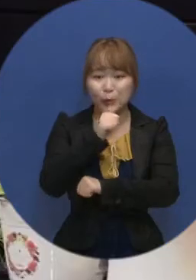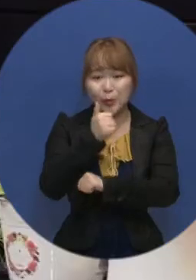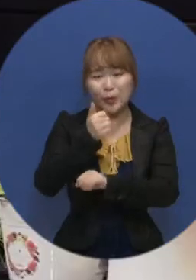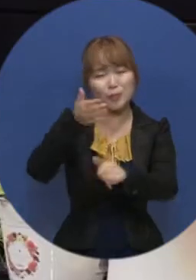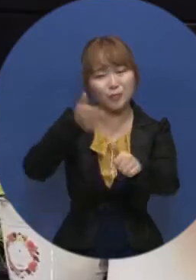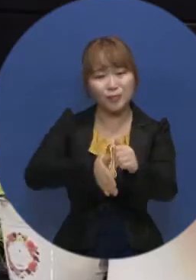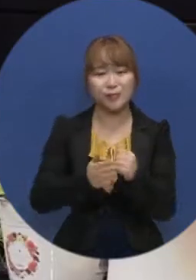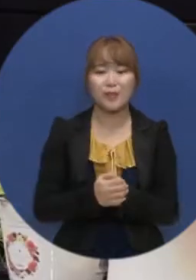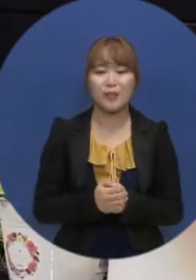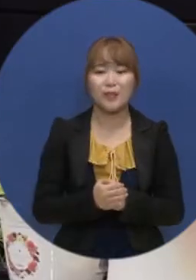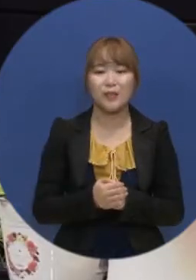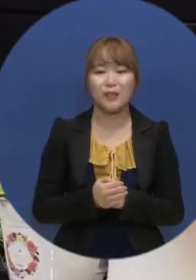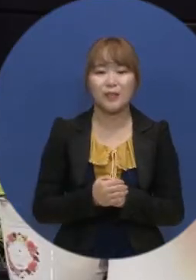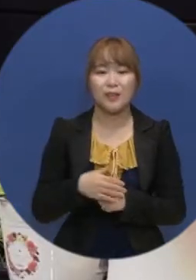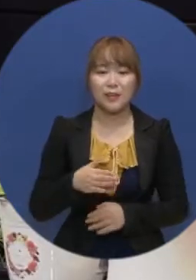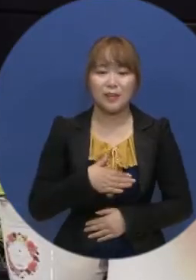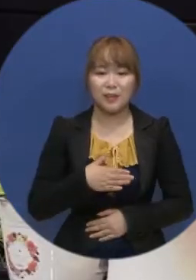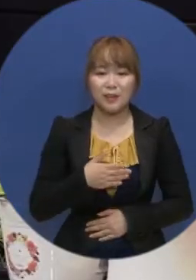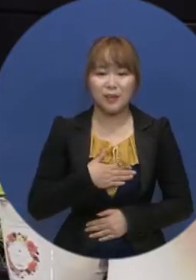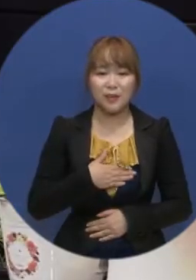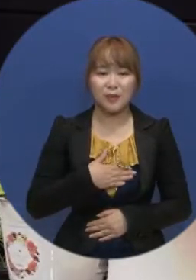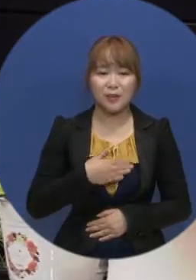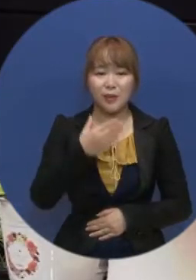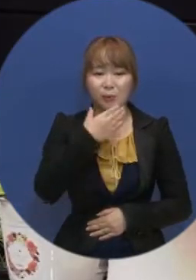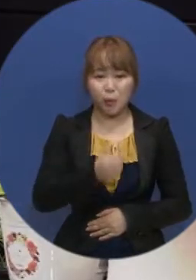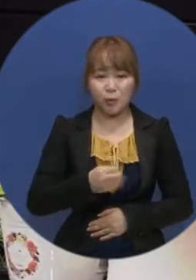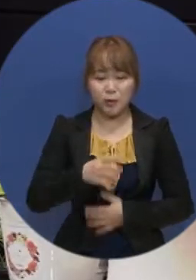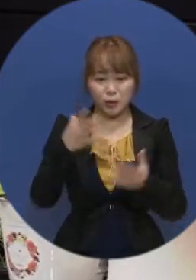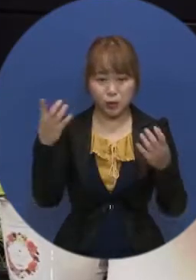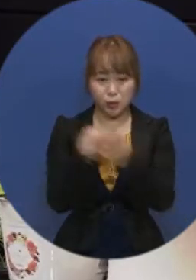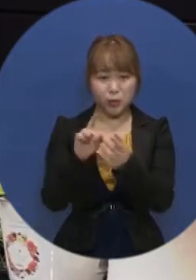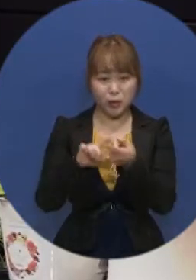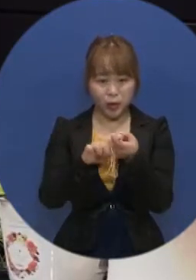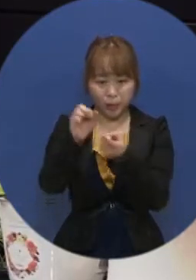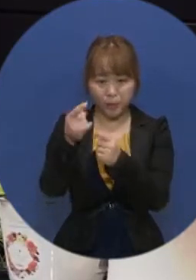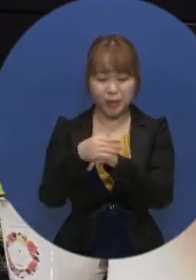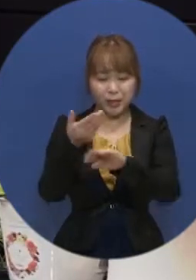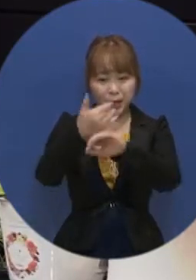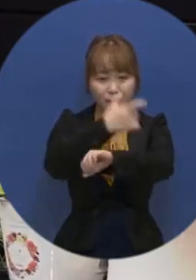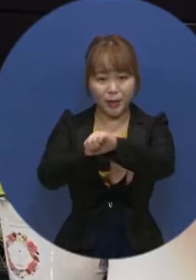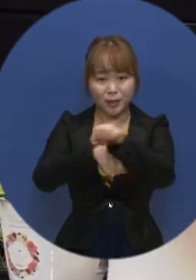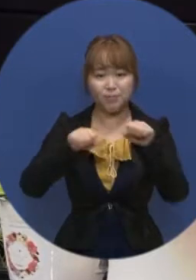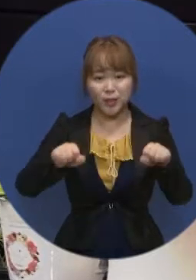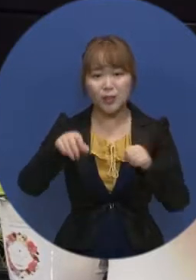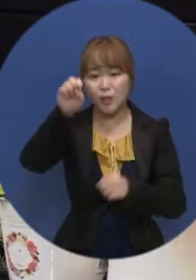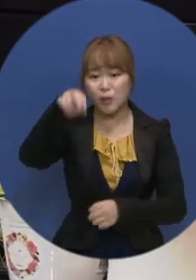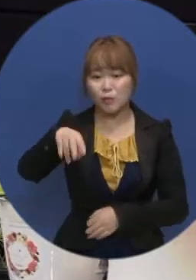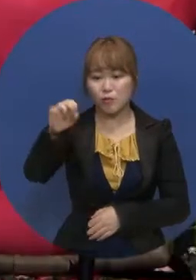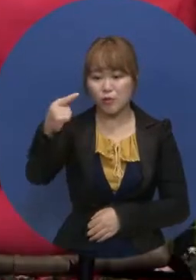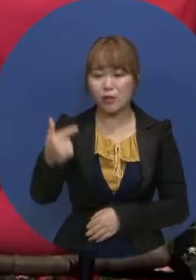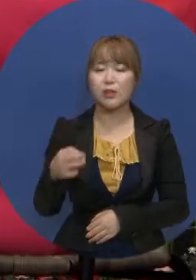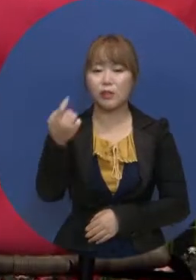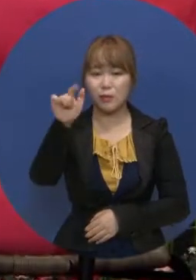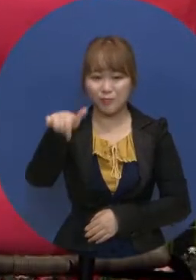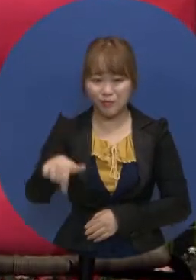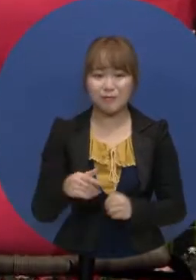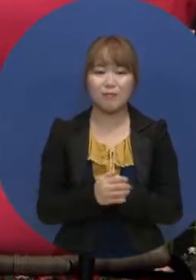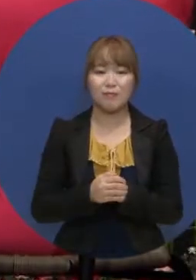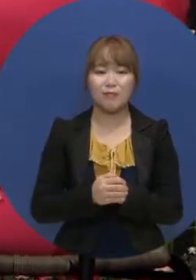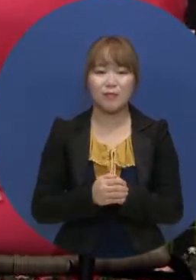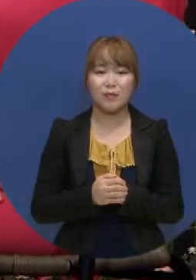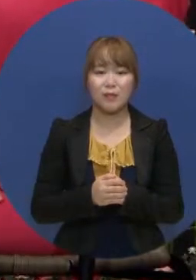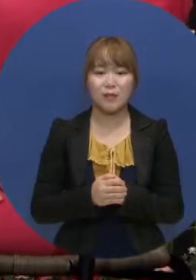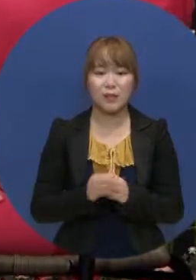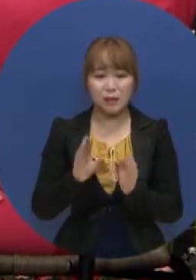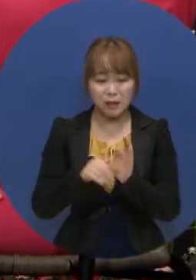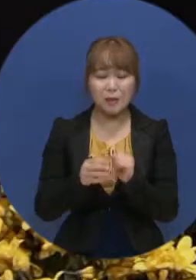좋겠습니다. 네, 네, 저는 복지총연합회 네네. 상임이사로 있는 유은옥입니다. 네, 이 시간에 저희